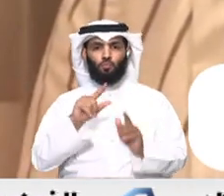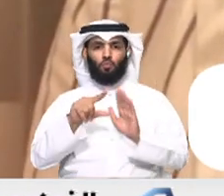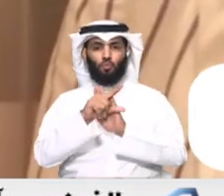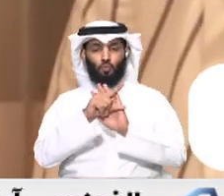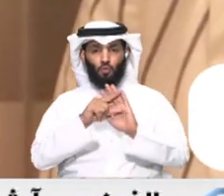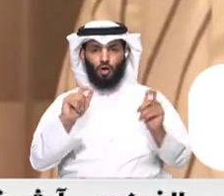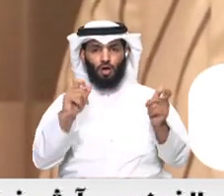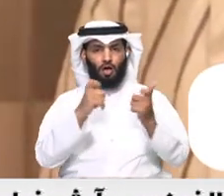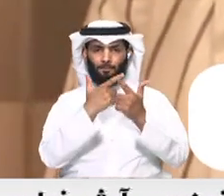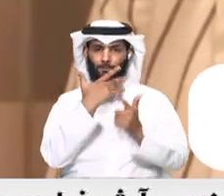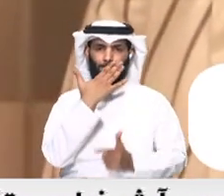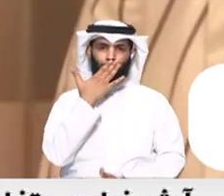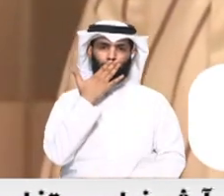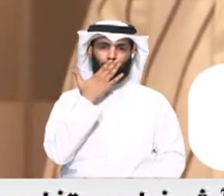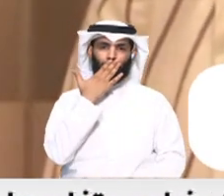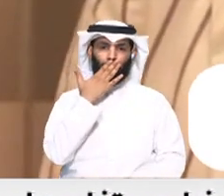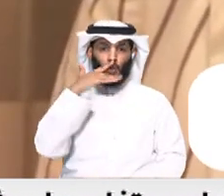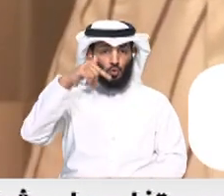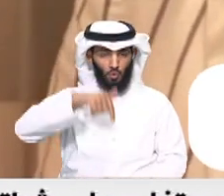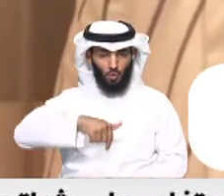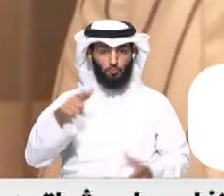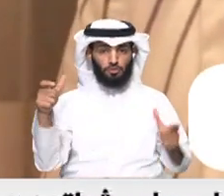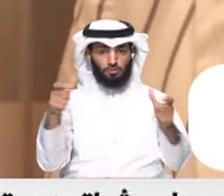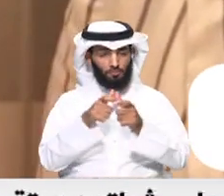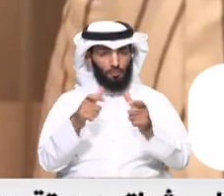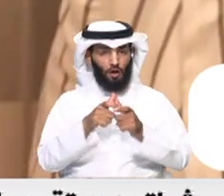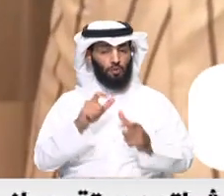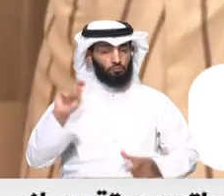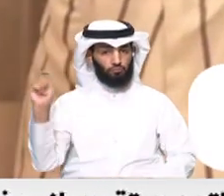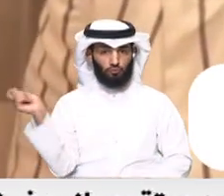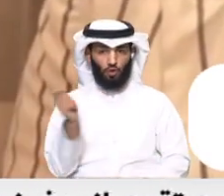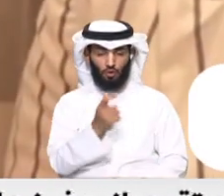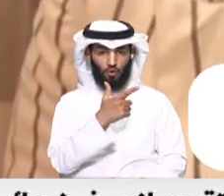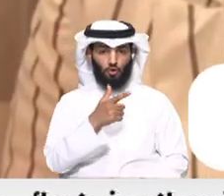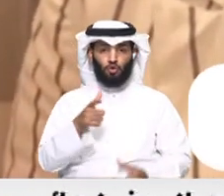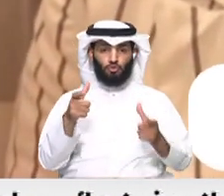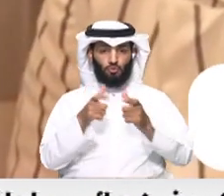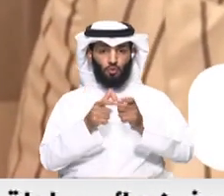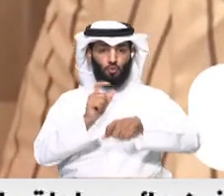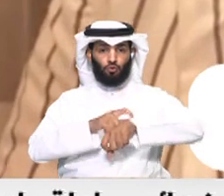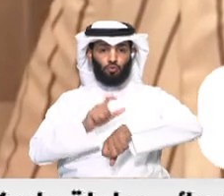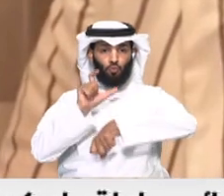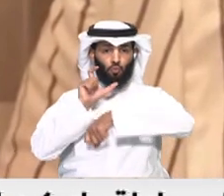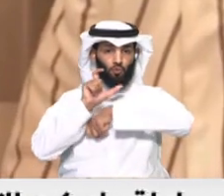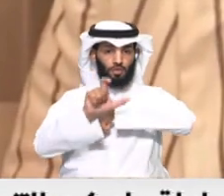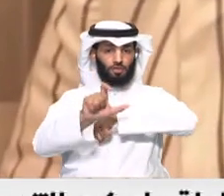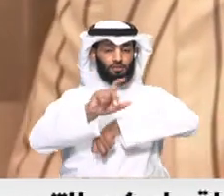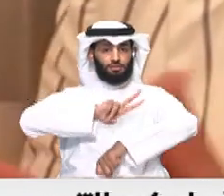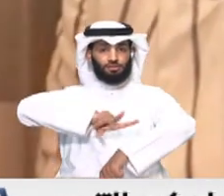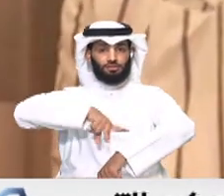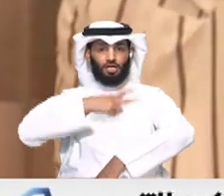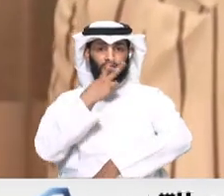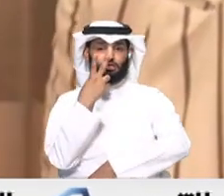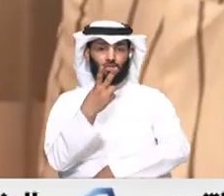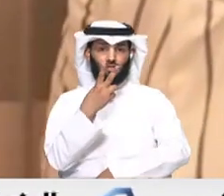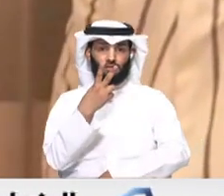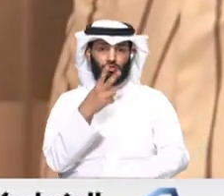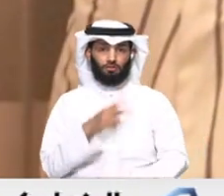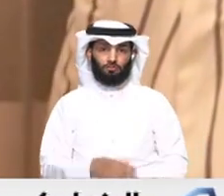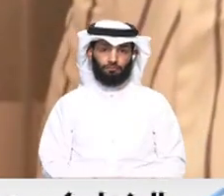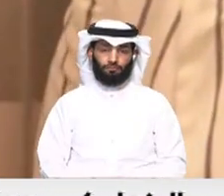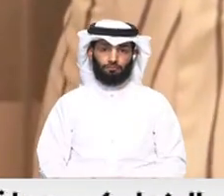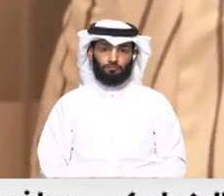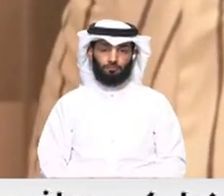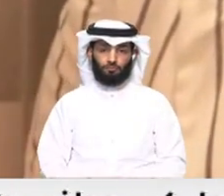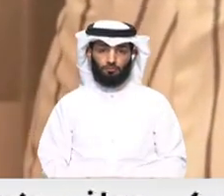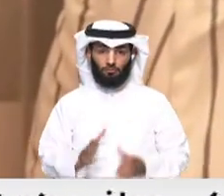هناك اليوم اجتماعا طارئا استثنائيا وموسعا طال لأكثر من ساعتين، إلى جانب